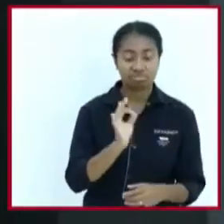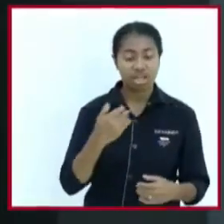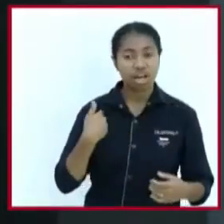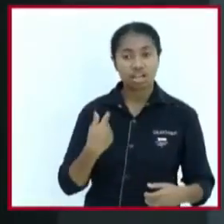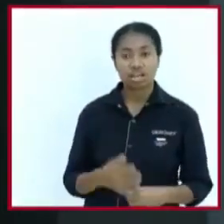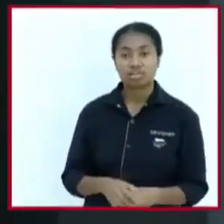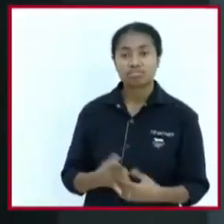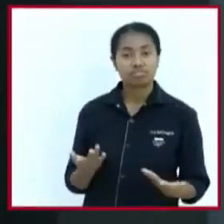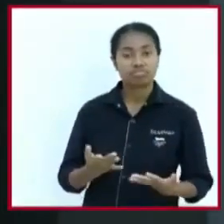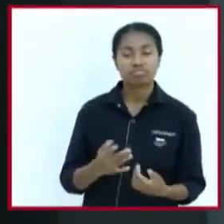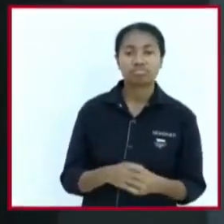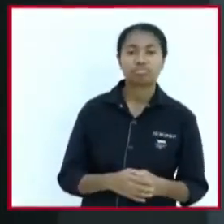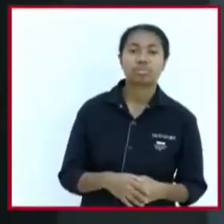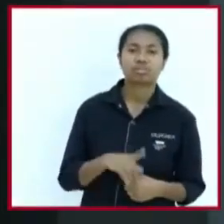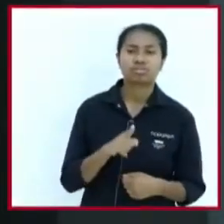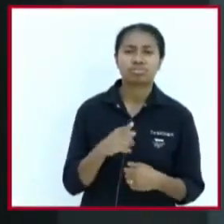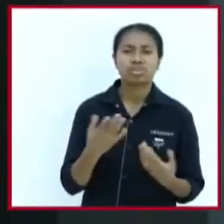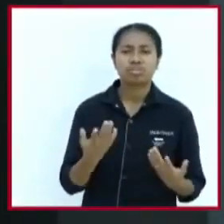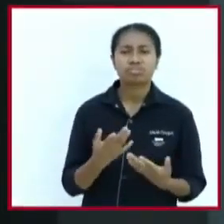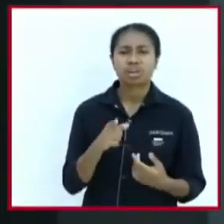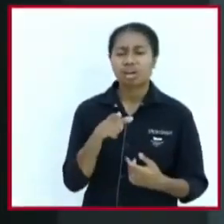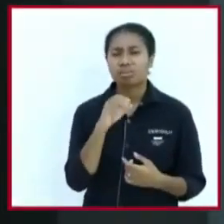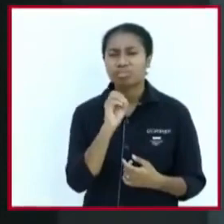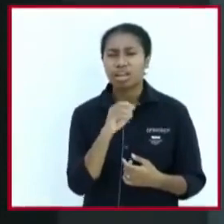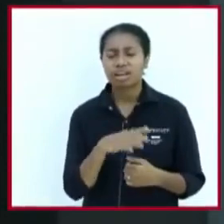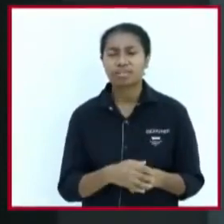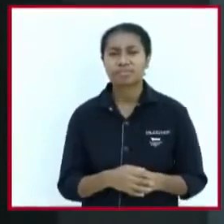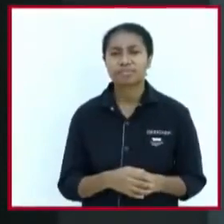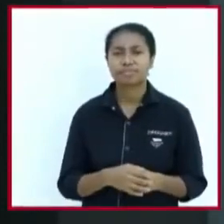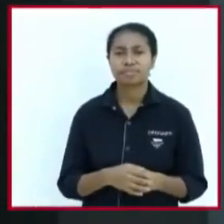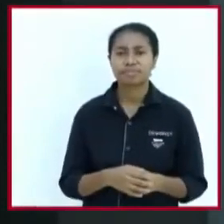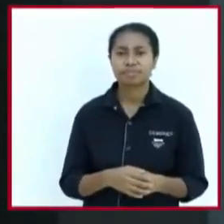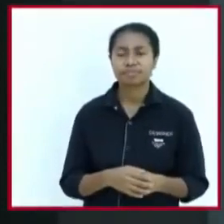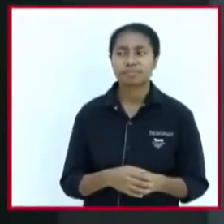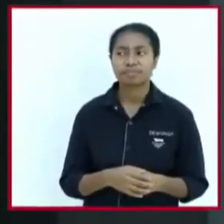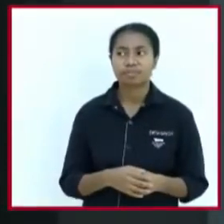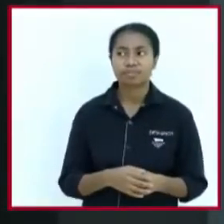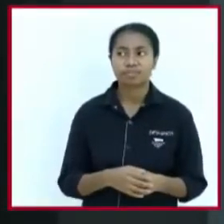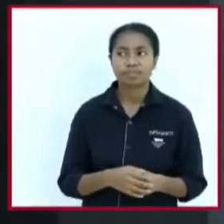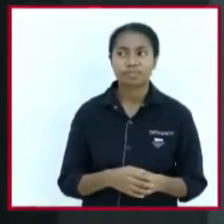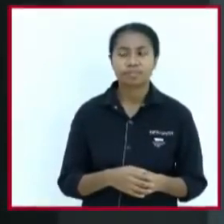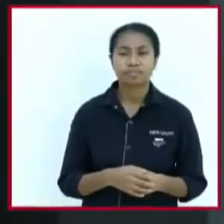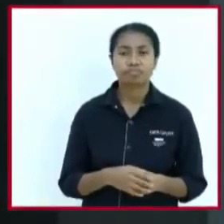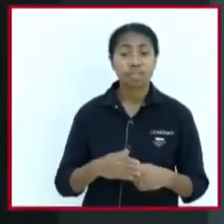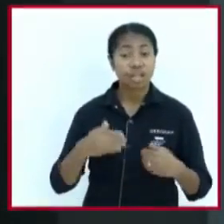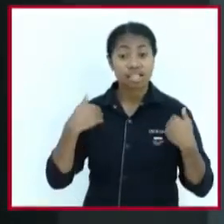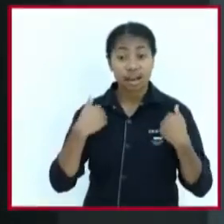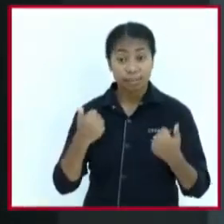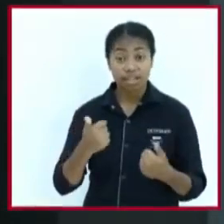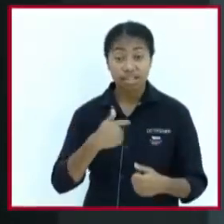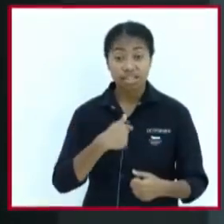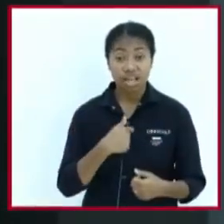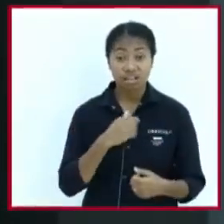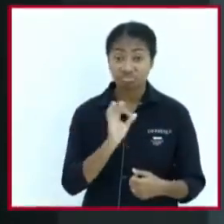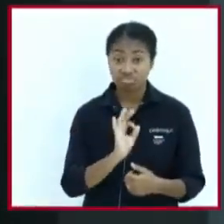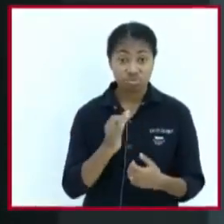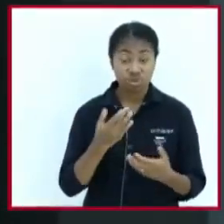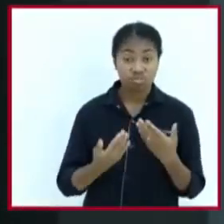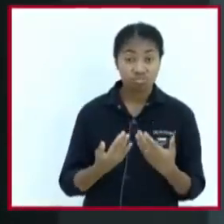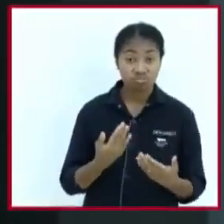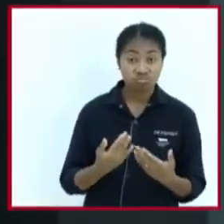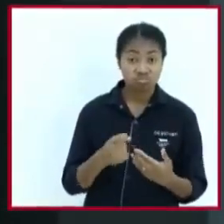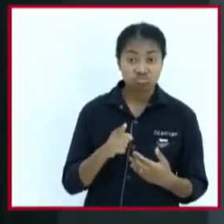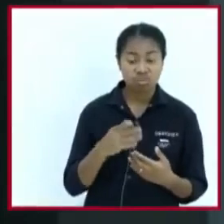Hai paling-paling Mereka bilang apakah kamu yakin selamat keselamatan saya Yah mungkin